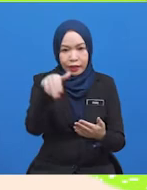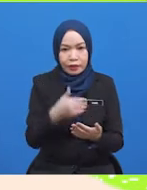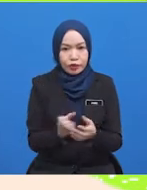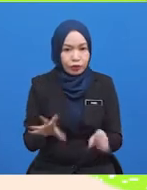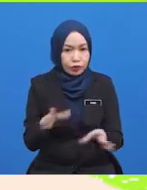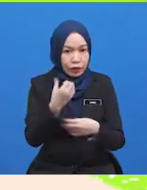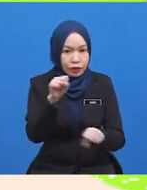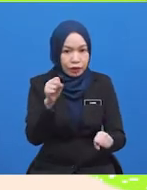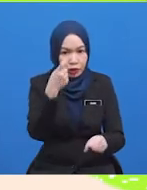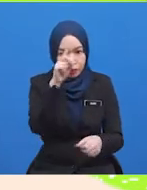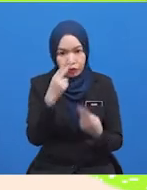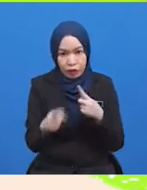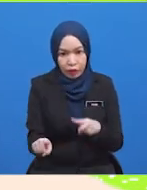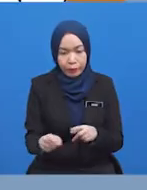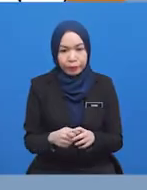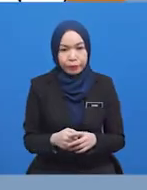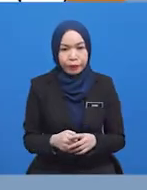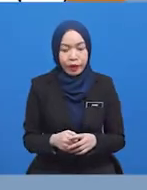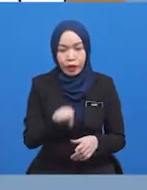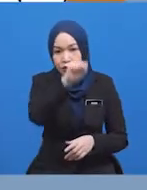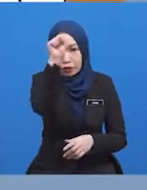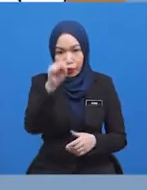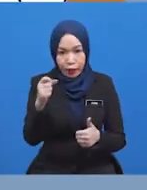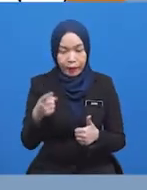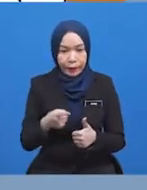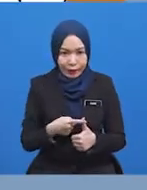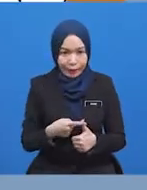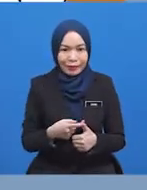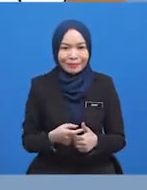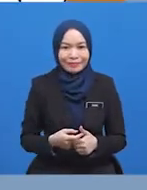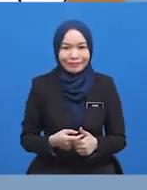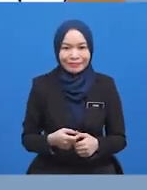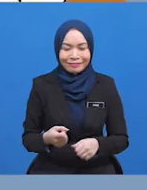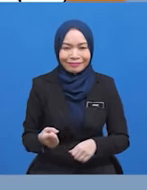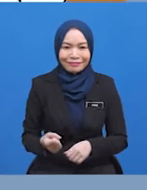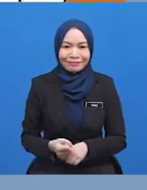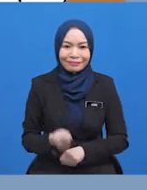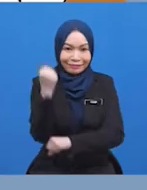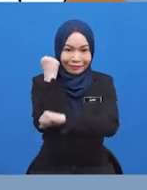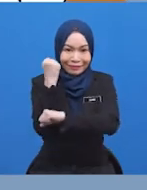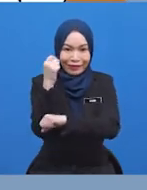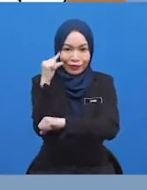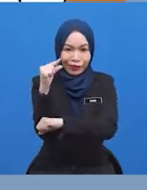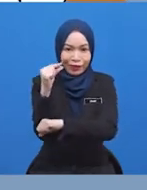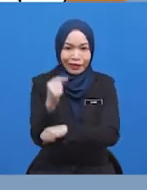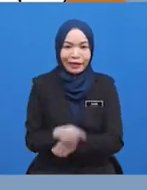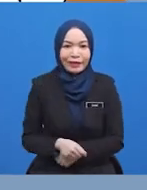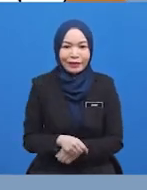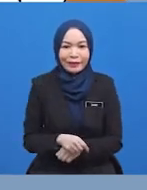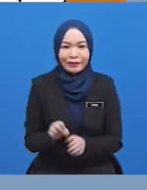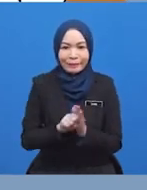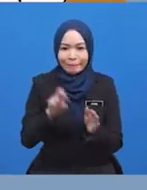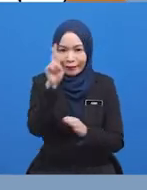sudah bersedia. Soalan pertama, batu granit merupakan